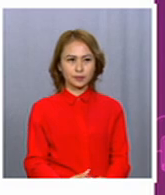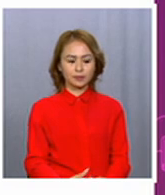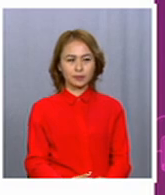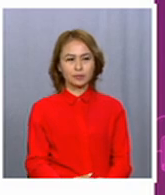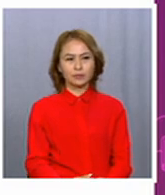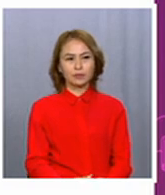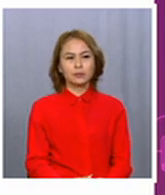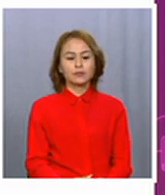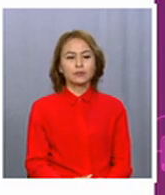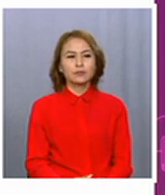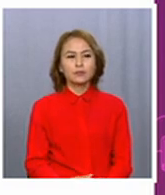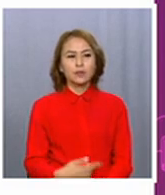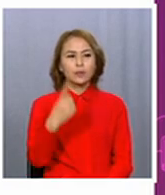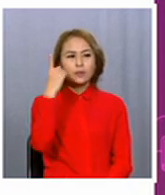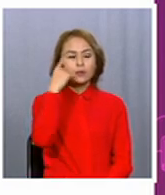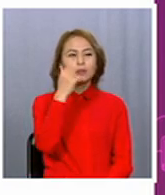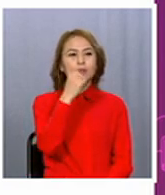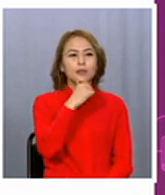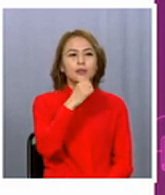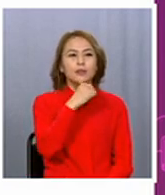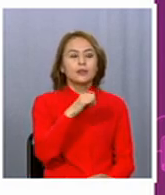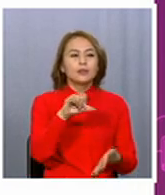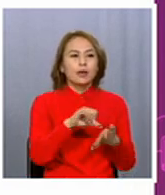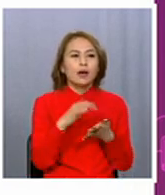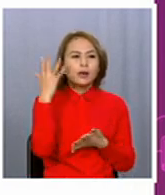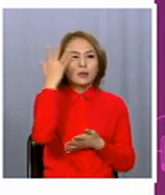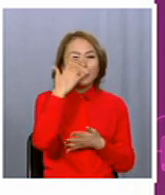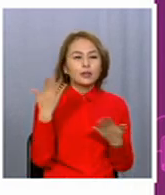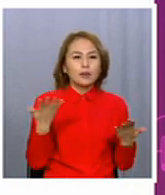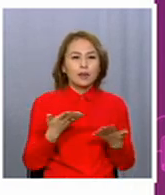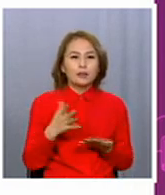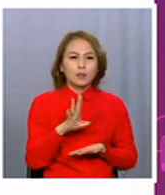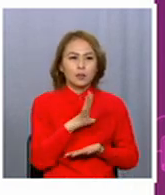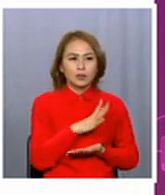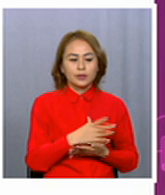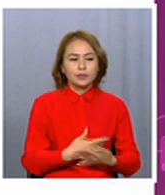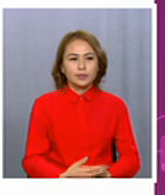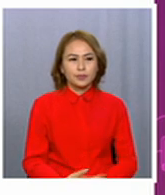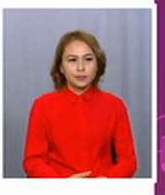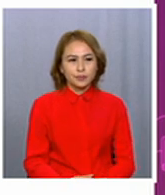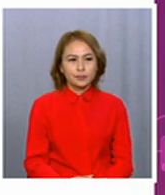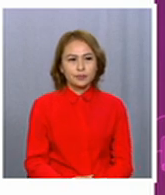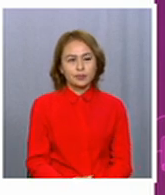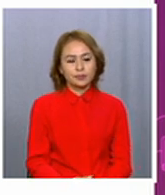балалар, ойланыңдаршы, кейіпкердің арманы қандай болған?